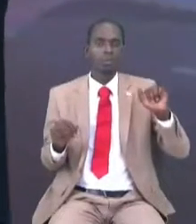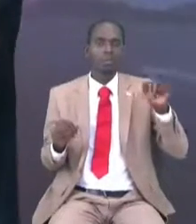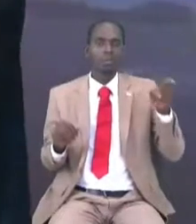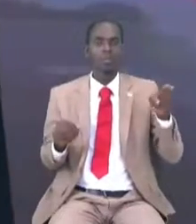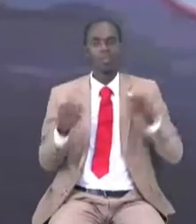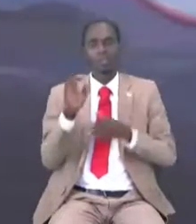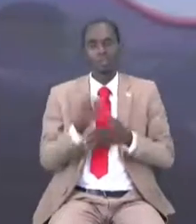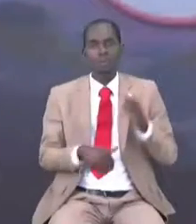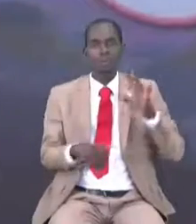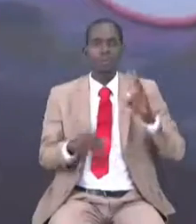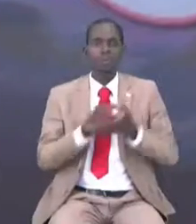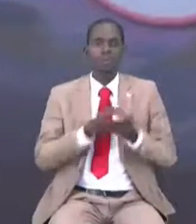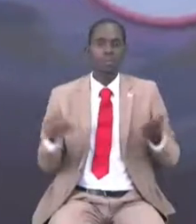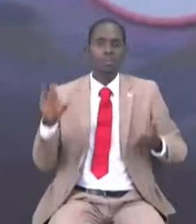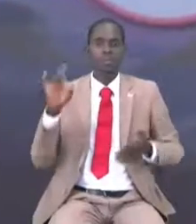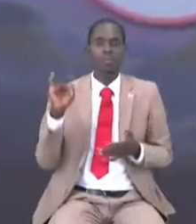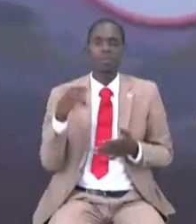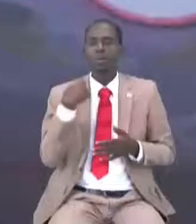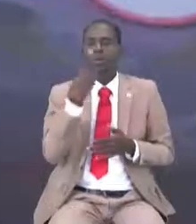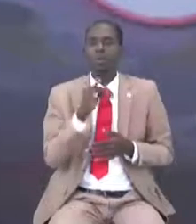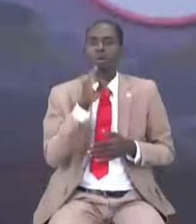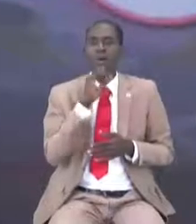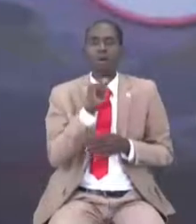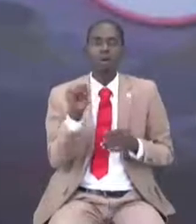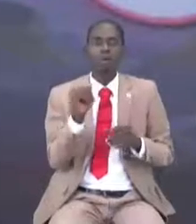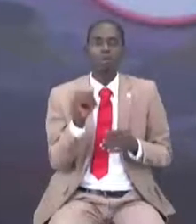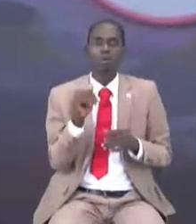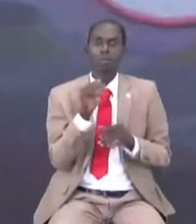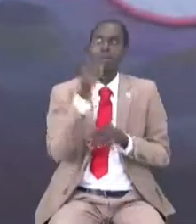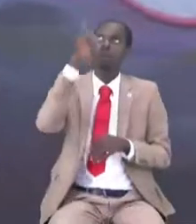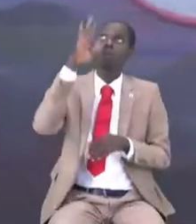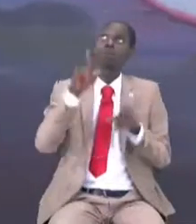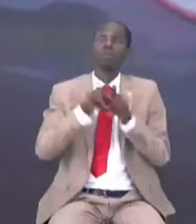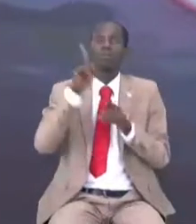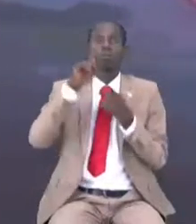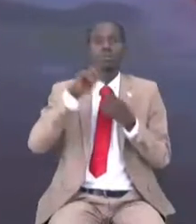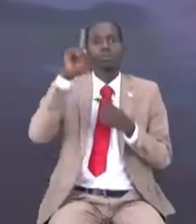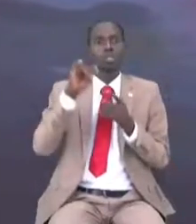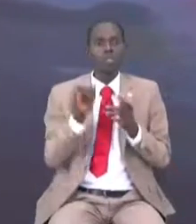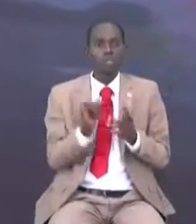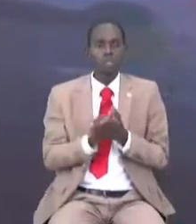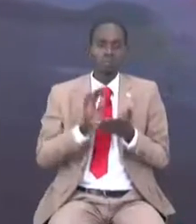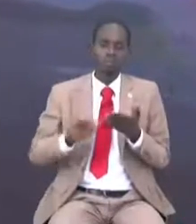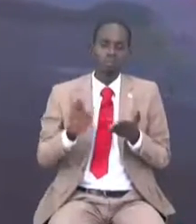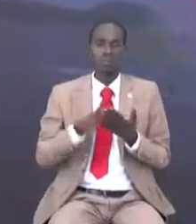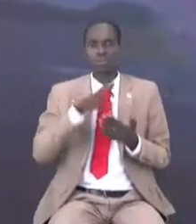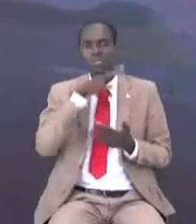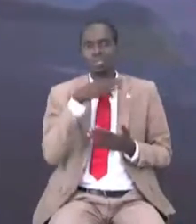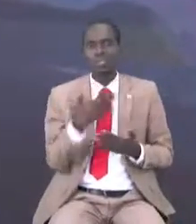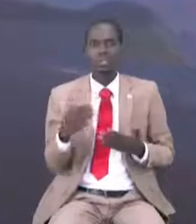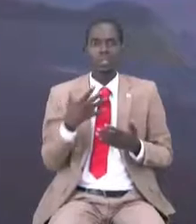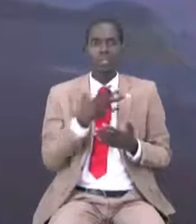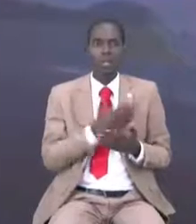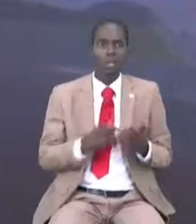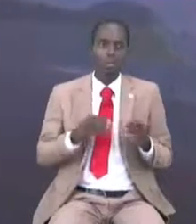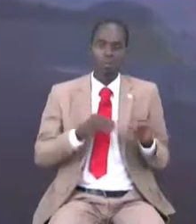toi qui pardonne l'iniquité, qui oublie les péchés du reste de ton héritage? Il